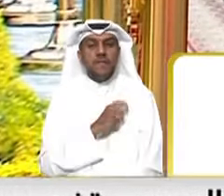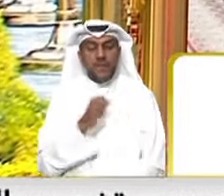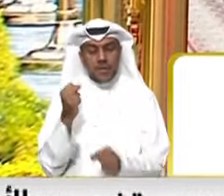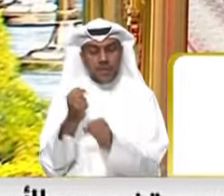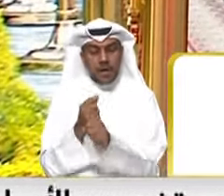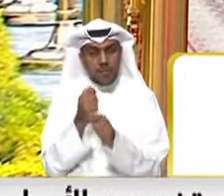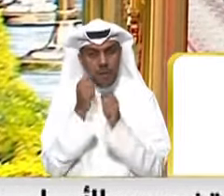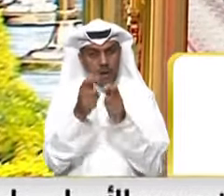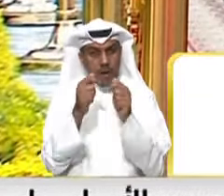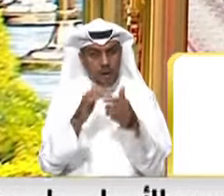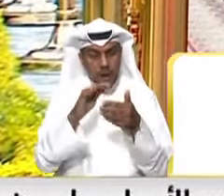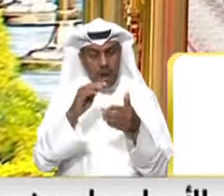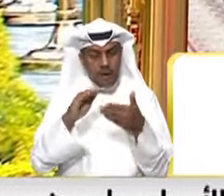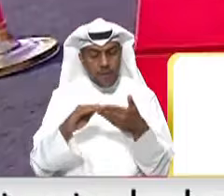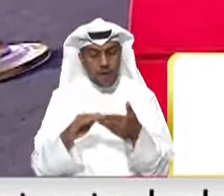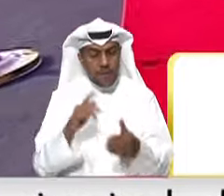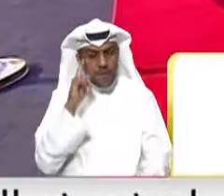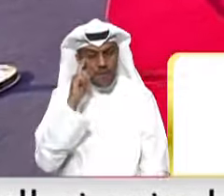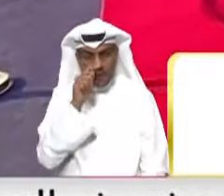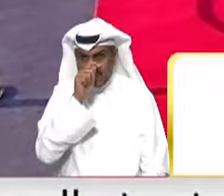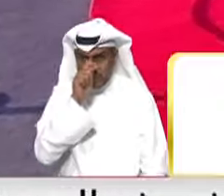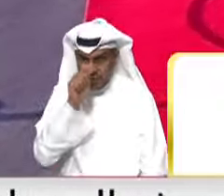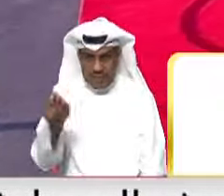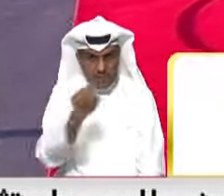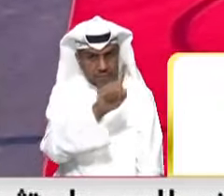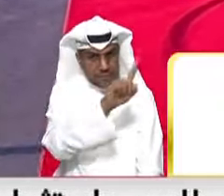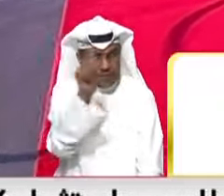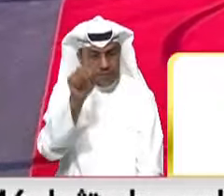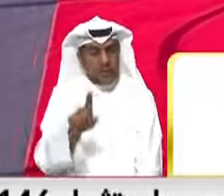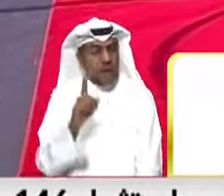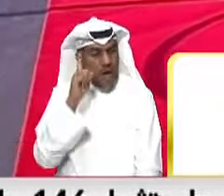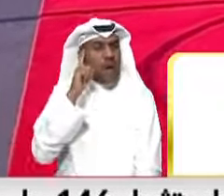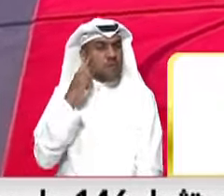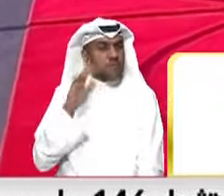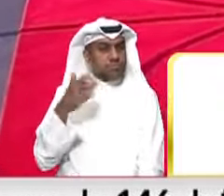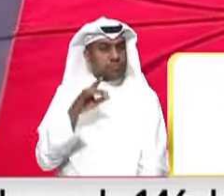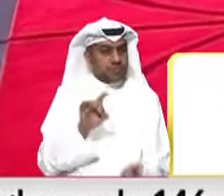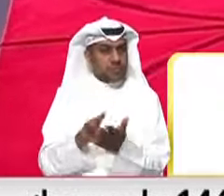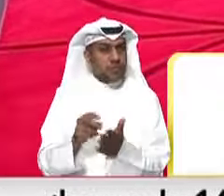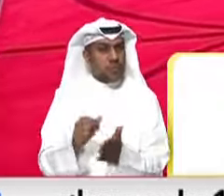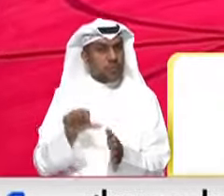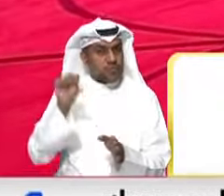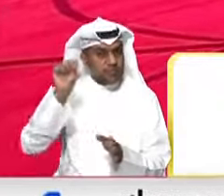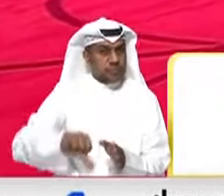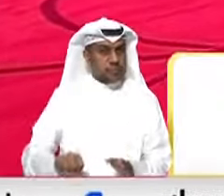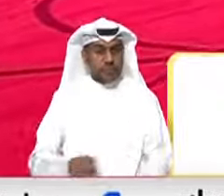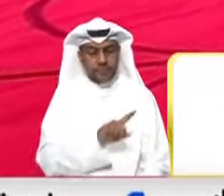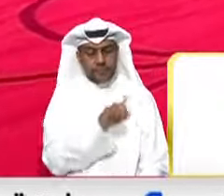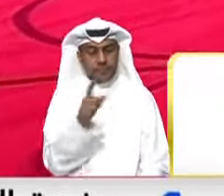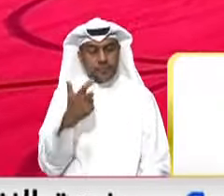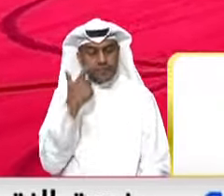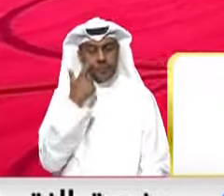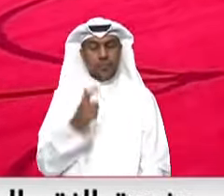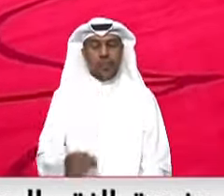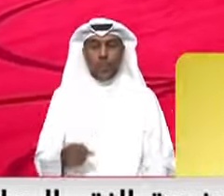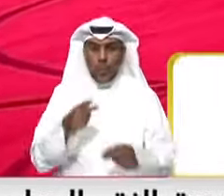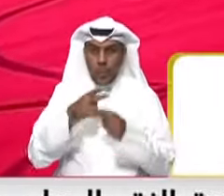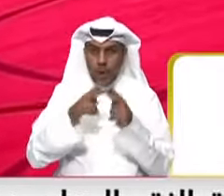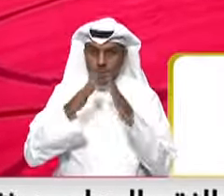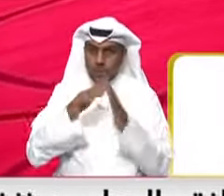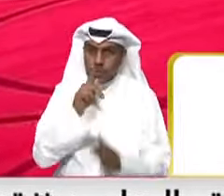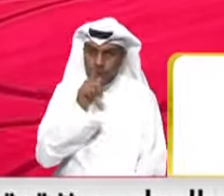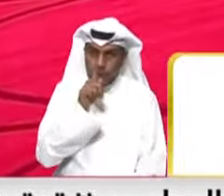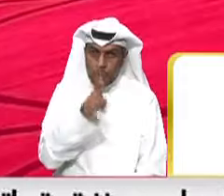الاستهداف المتعمد للوكالة وأهمية دعم ميزانيتها. وشدد الجانبان على ضرورة احترام